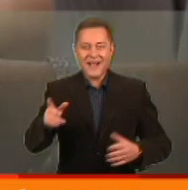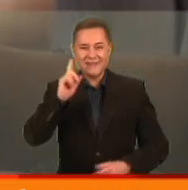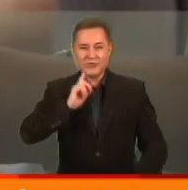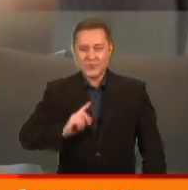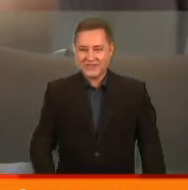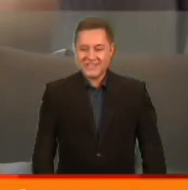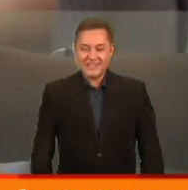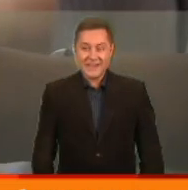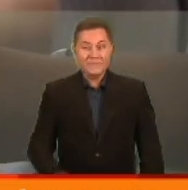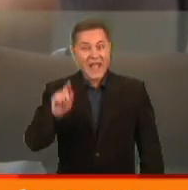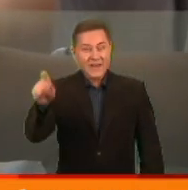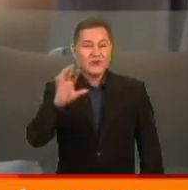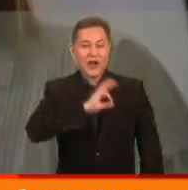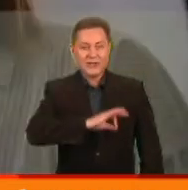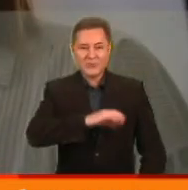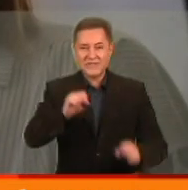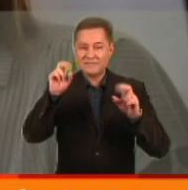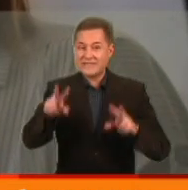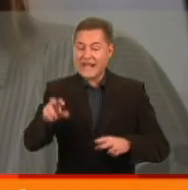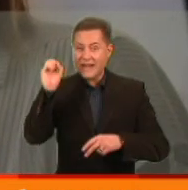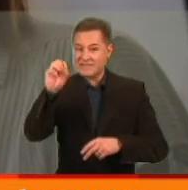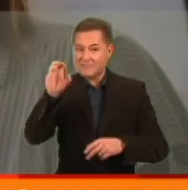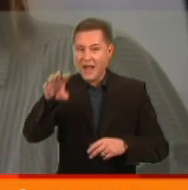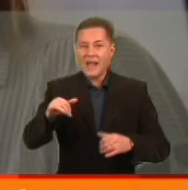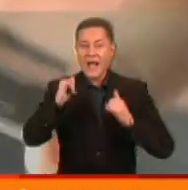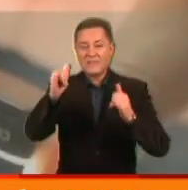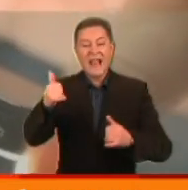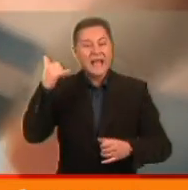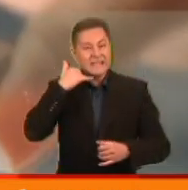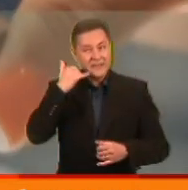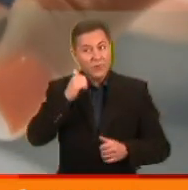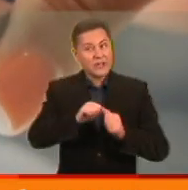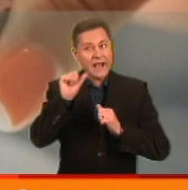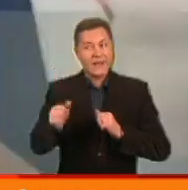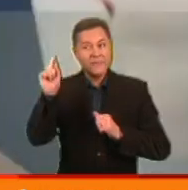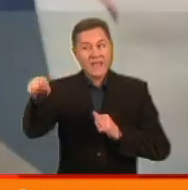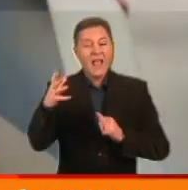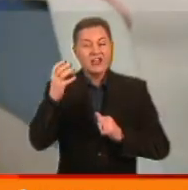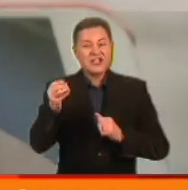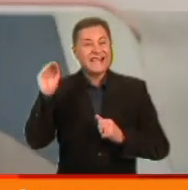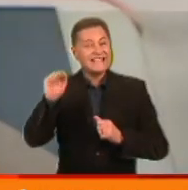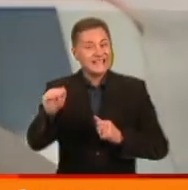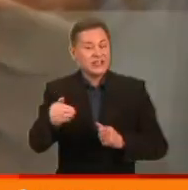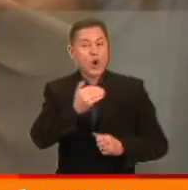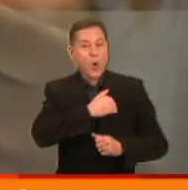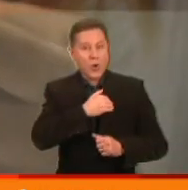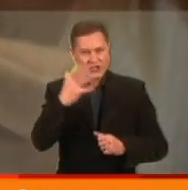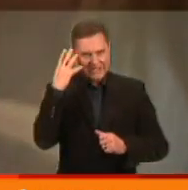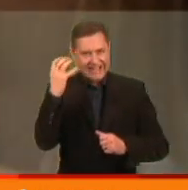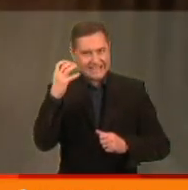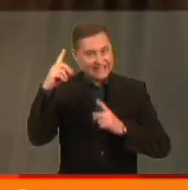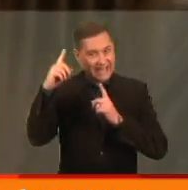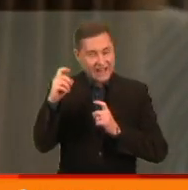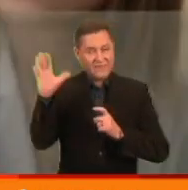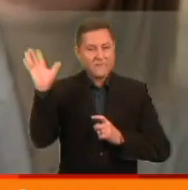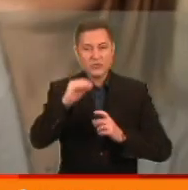потемніло. Дарина користується спеціальним спалахом для телефона iBlazer, а крім неї ще й тисячі охочих до селфі у всьому світі.